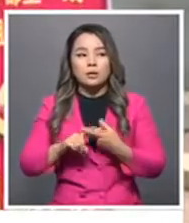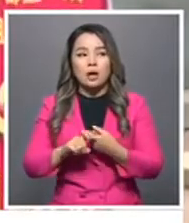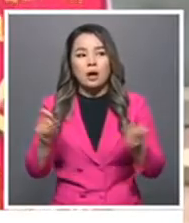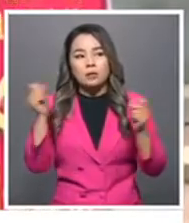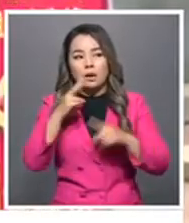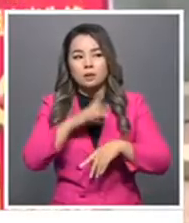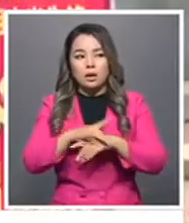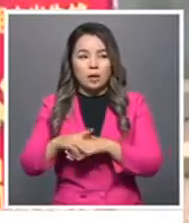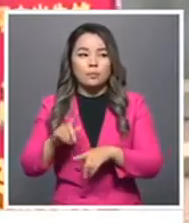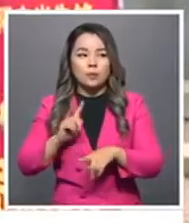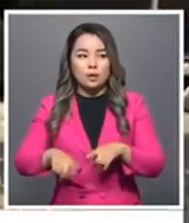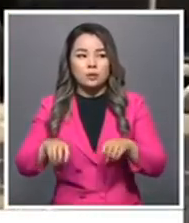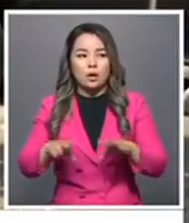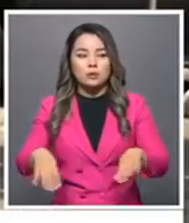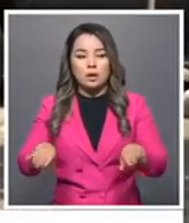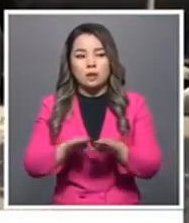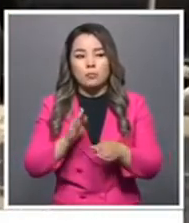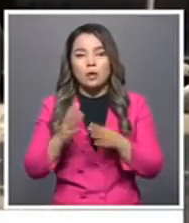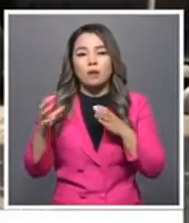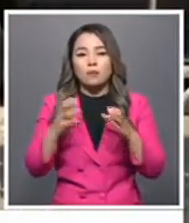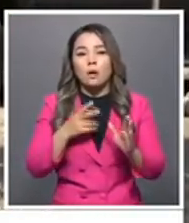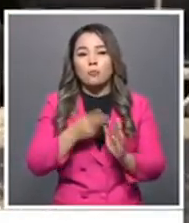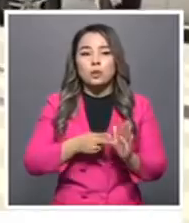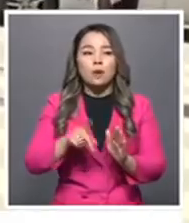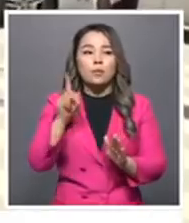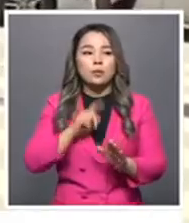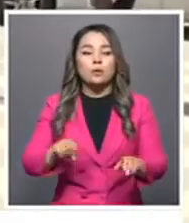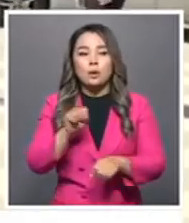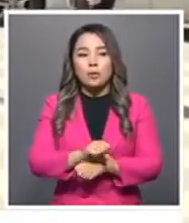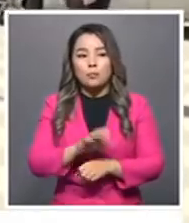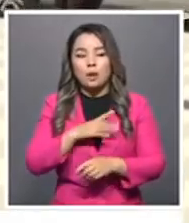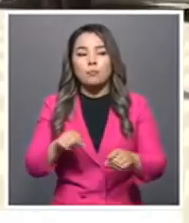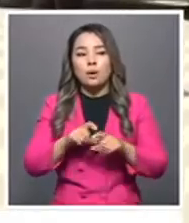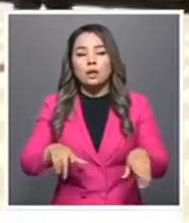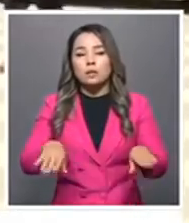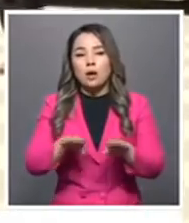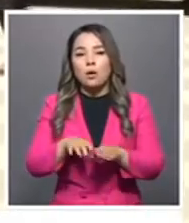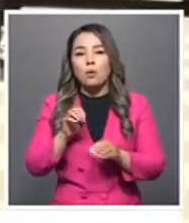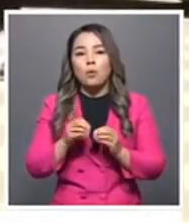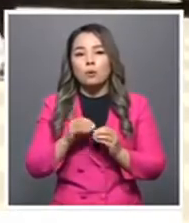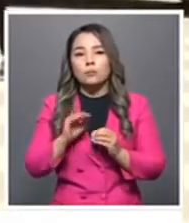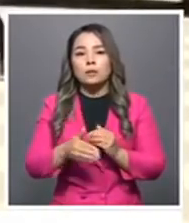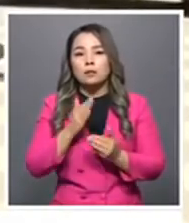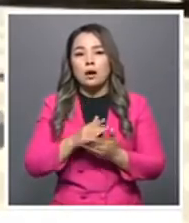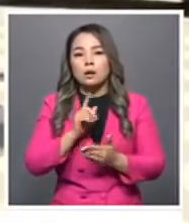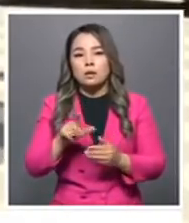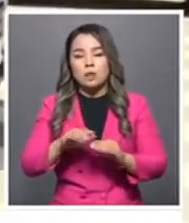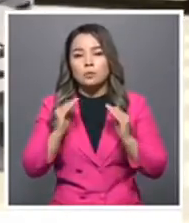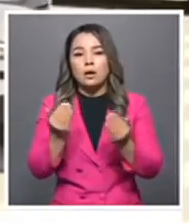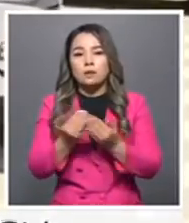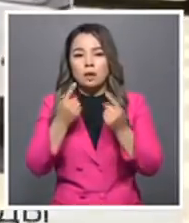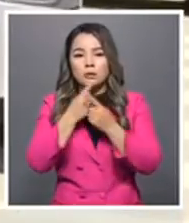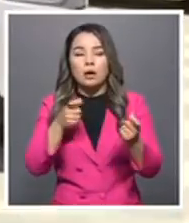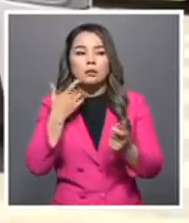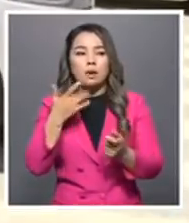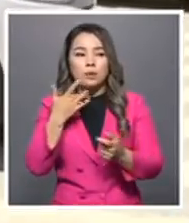инфекциясы табылғаннан кейін қабылданған. Автобустар мен пойыздар тоқтап, мектептер жабылып, ондаған мың адам тағы да оқшауланды, деп хабарлайды